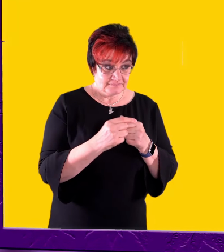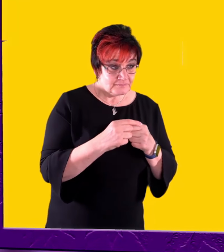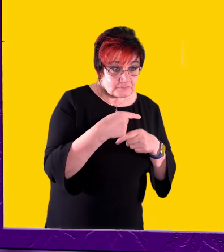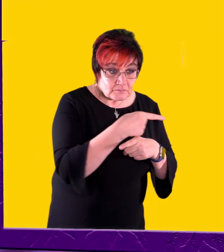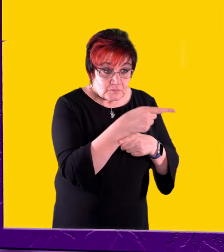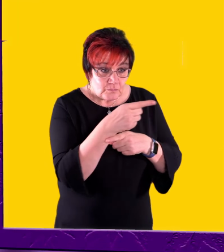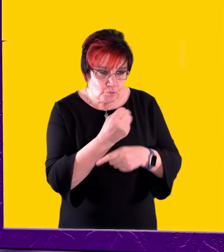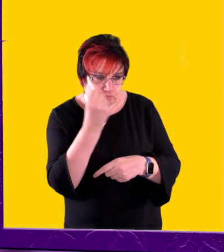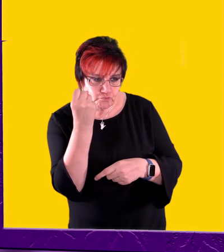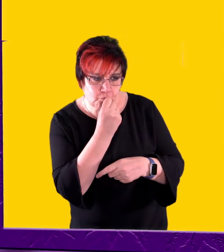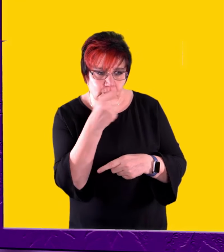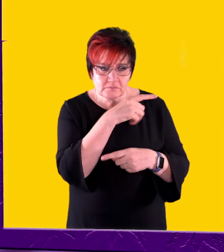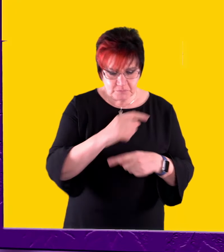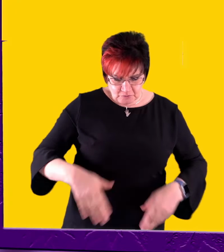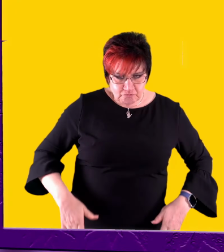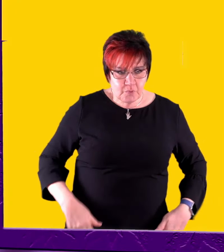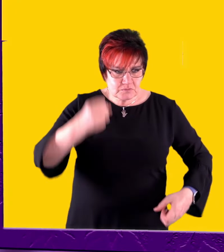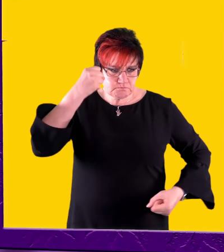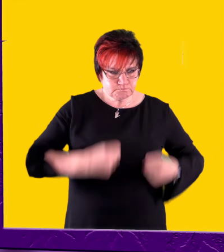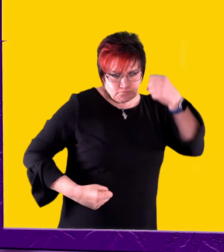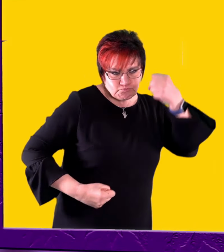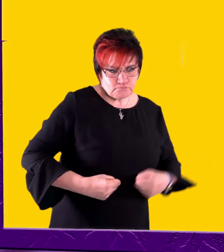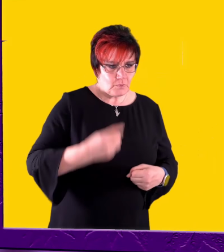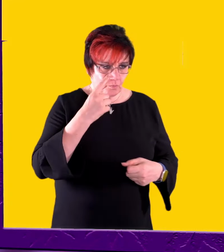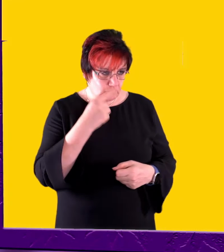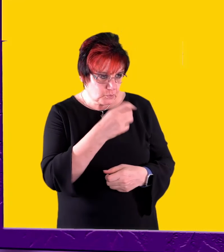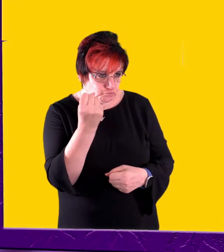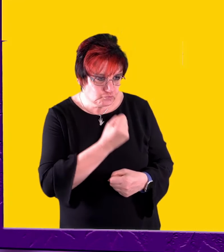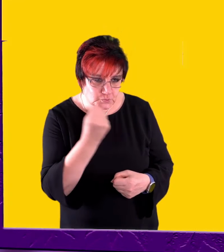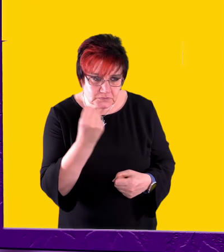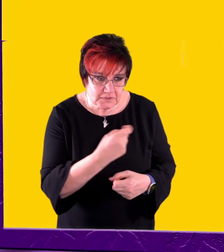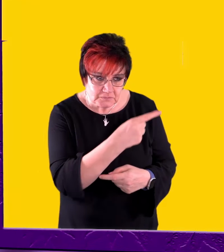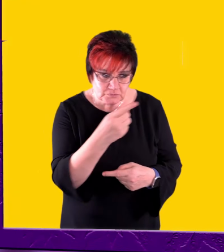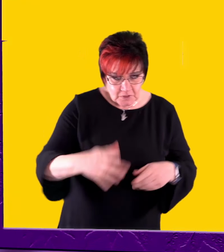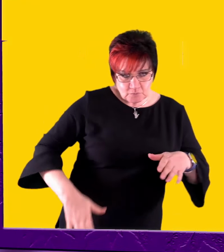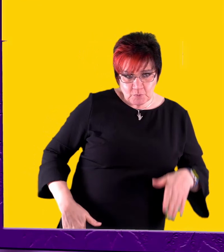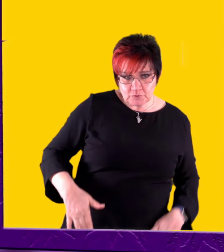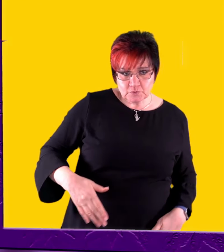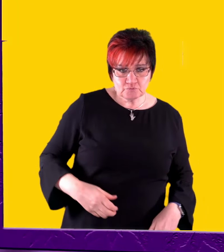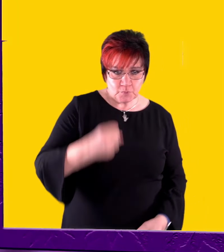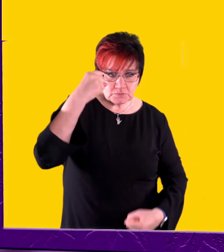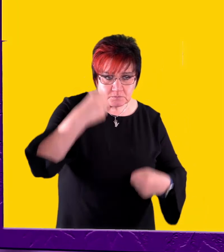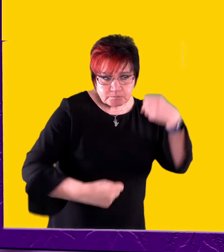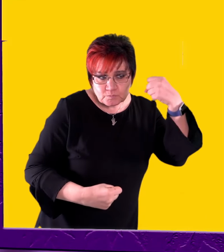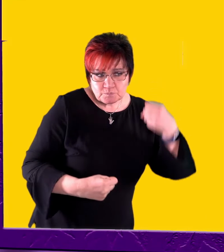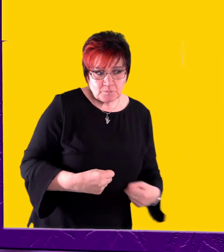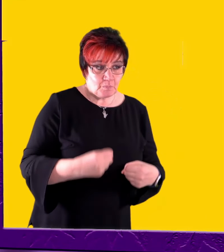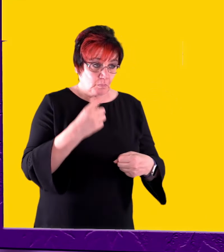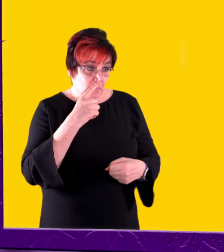Wenn du wütend bist, dann stampfe mit dem Fuß. Wenn du wütend bist, dann stampfe mit dem Fuß.